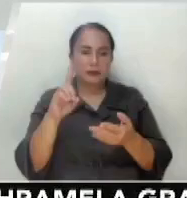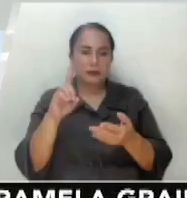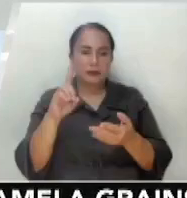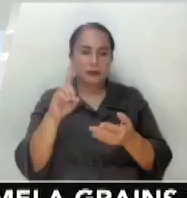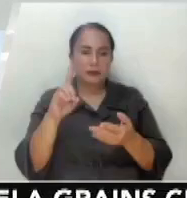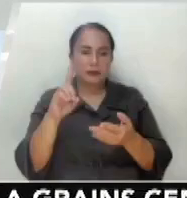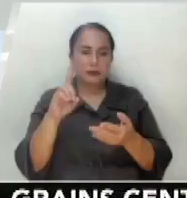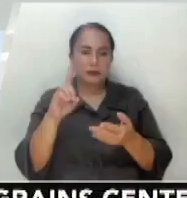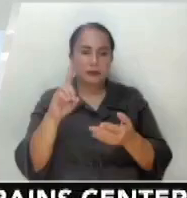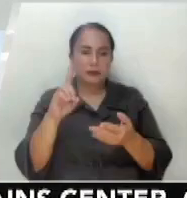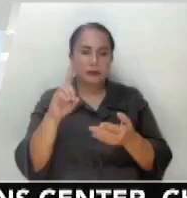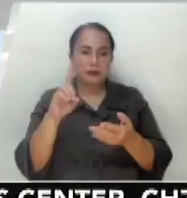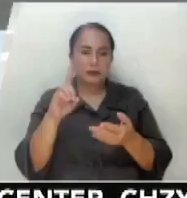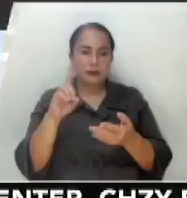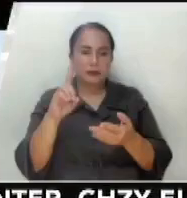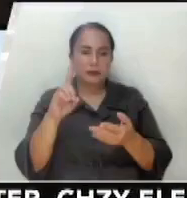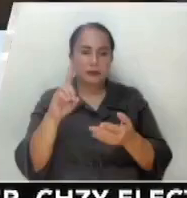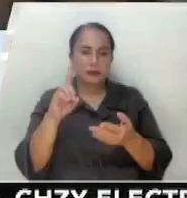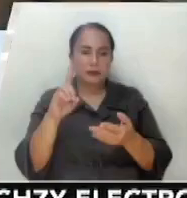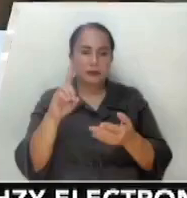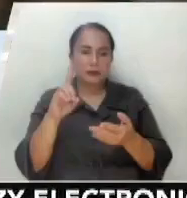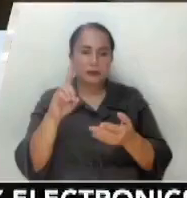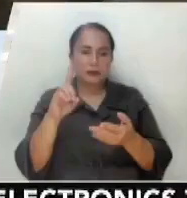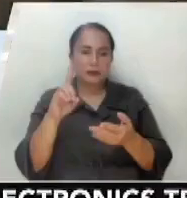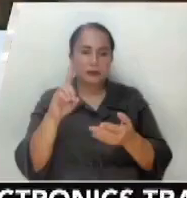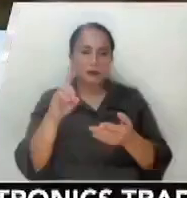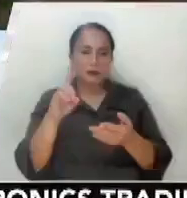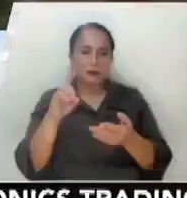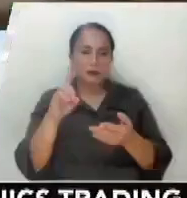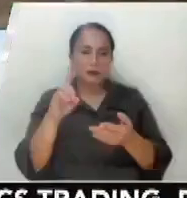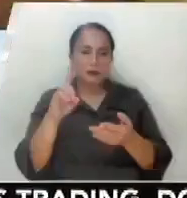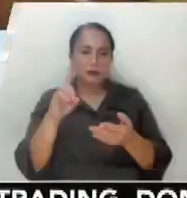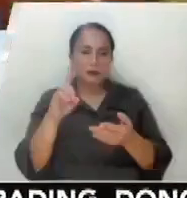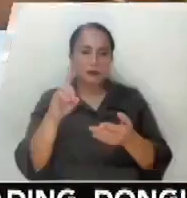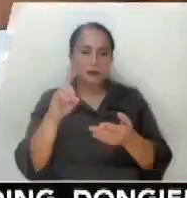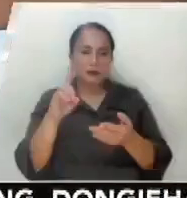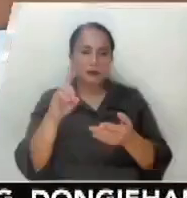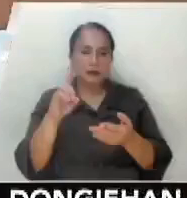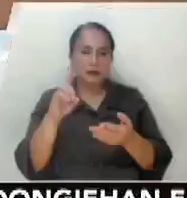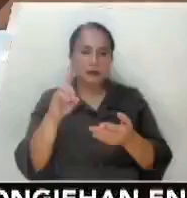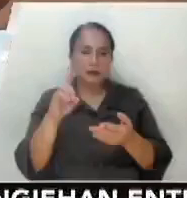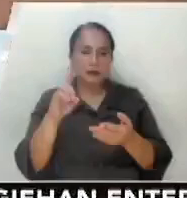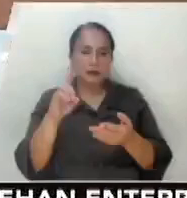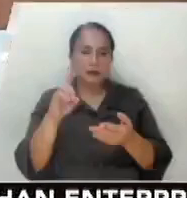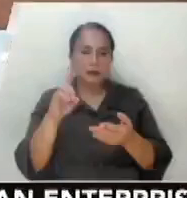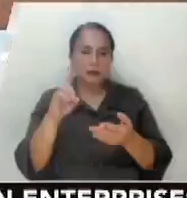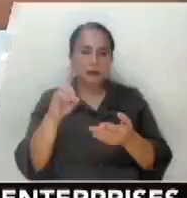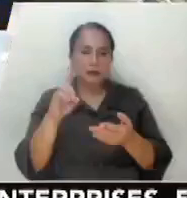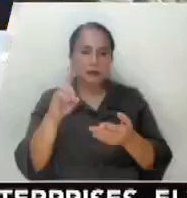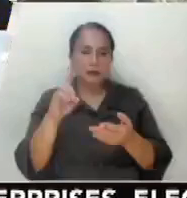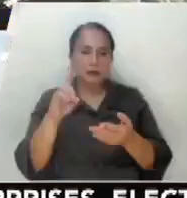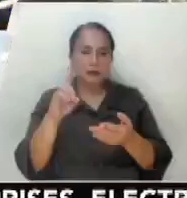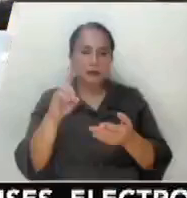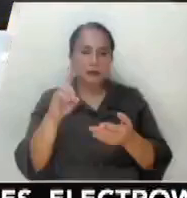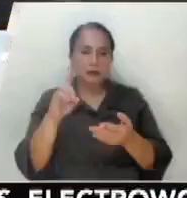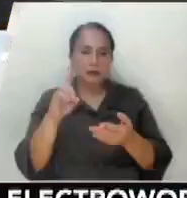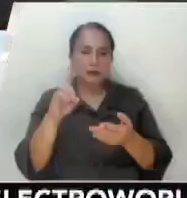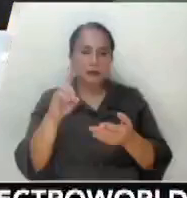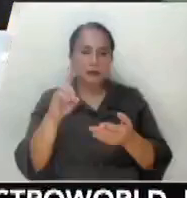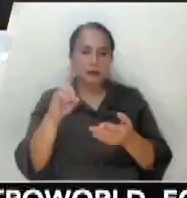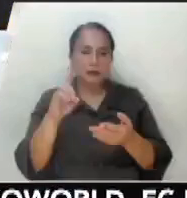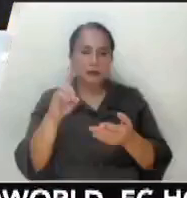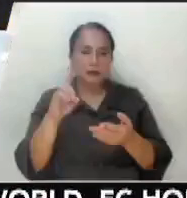yun nga ay matatamaan ng mga trabaho barya kong tutuusin pero mabigat daw ang nakaambang taas presyo para sa sa mga